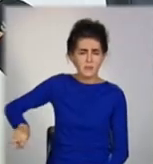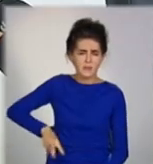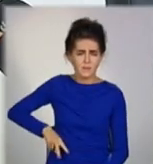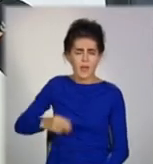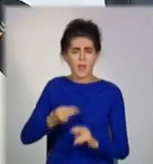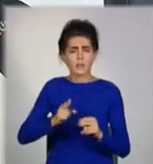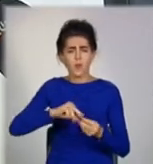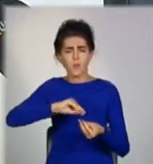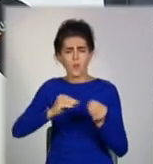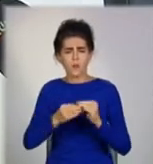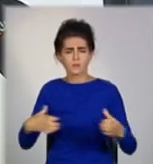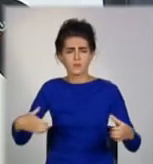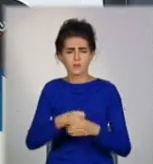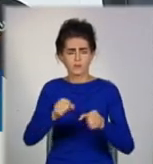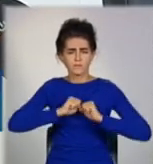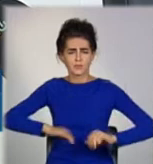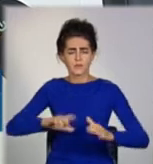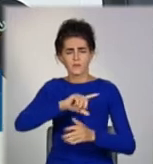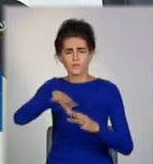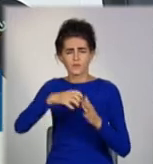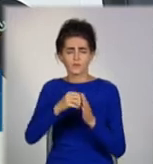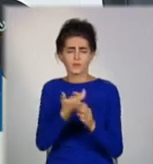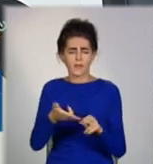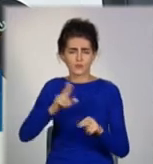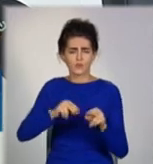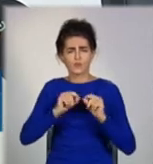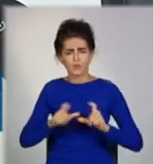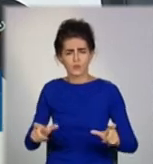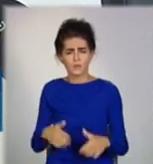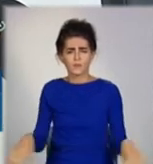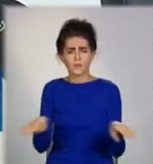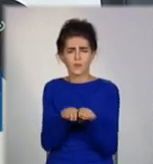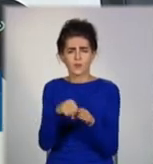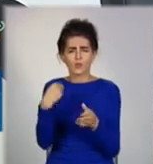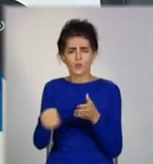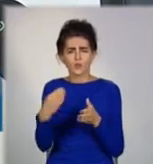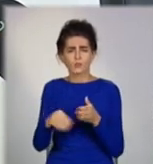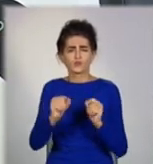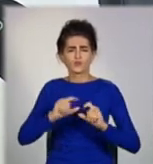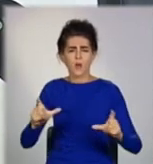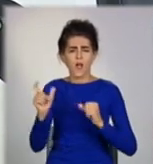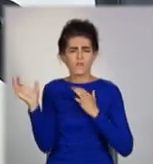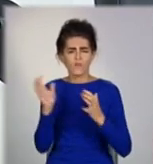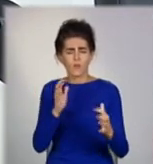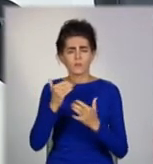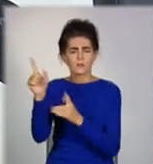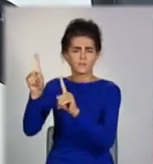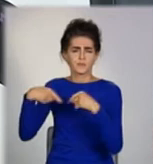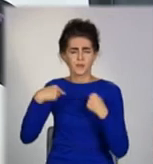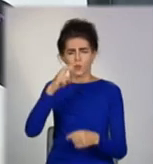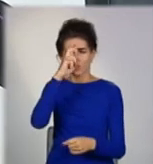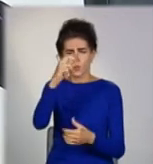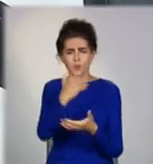з оптимізацією закладів, вона паралельно вирішується з наданням закупкою шкільних автобусів по державній програмі